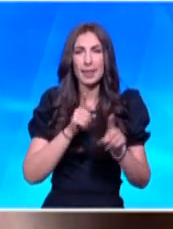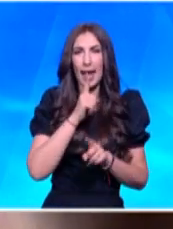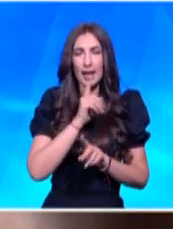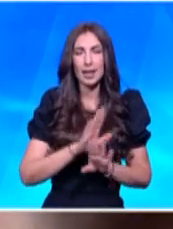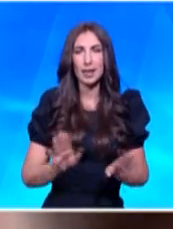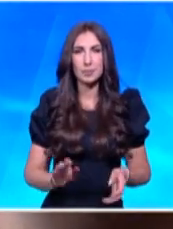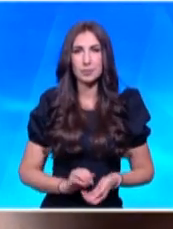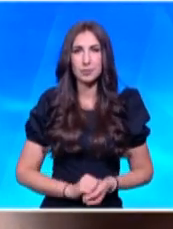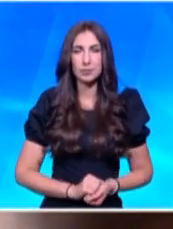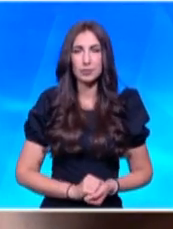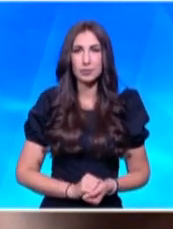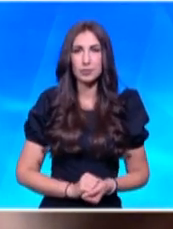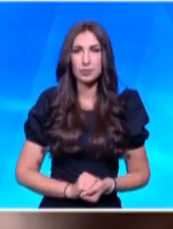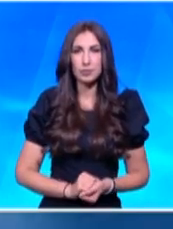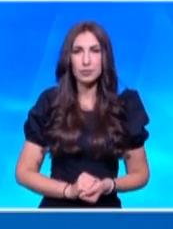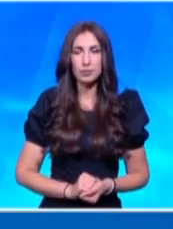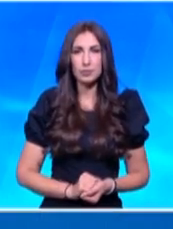Забити ви новините, Мария Ванкова.